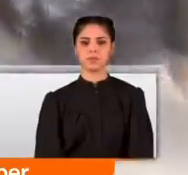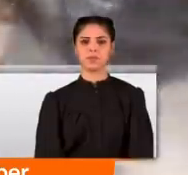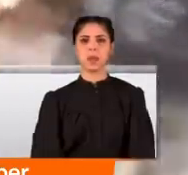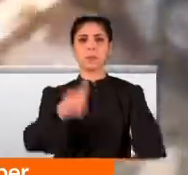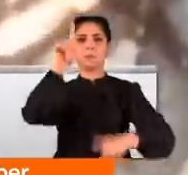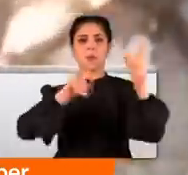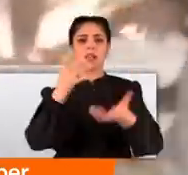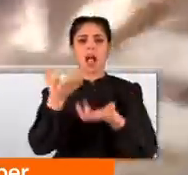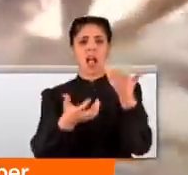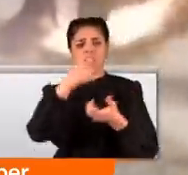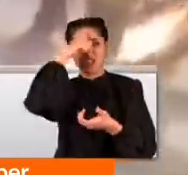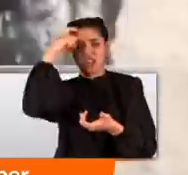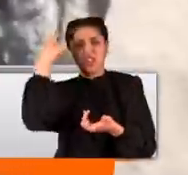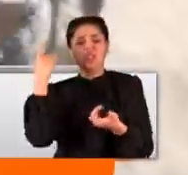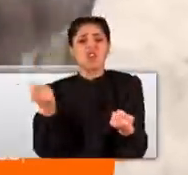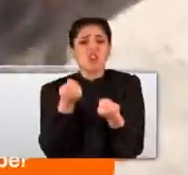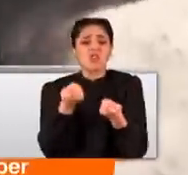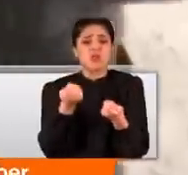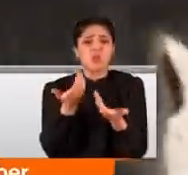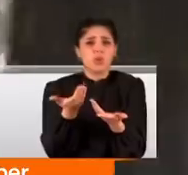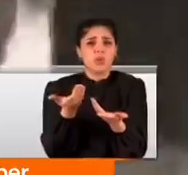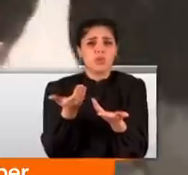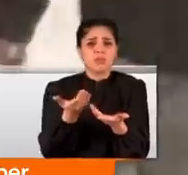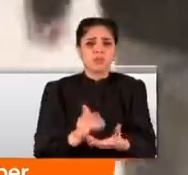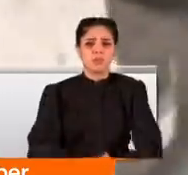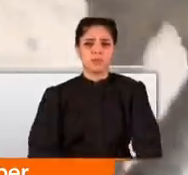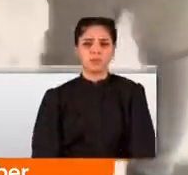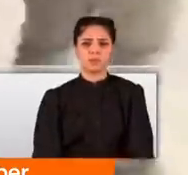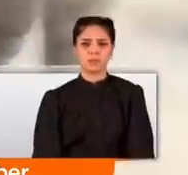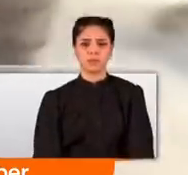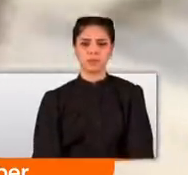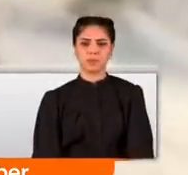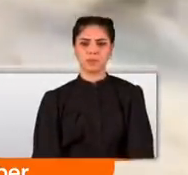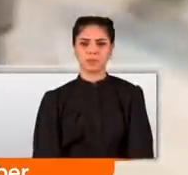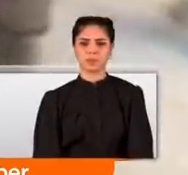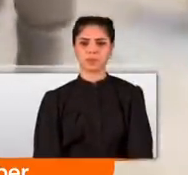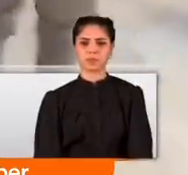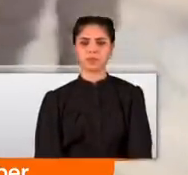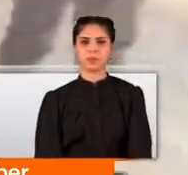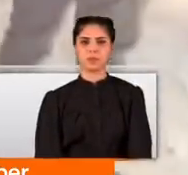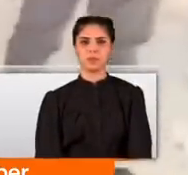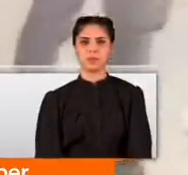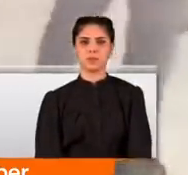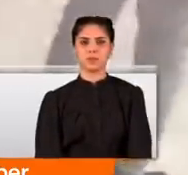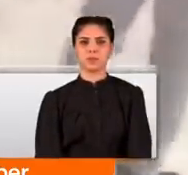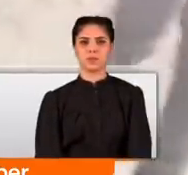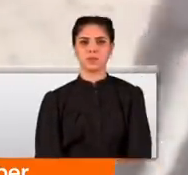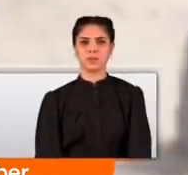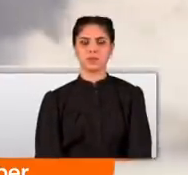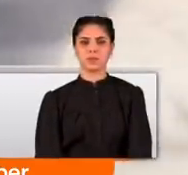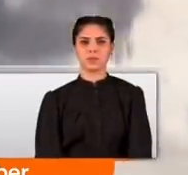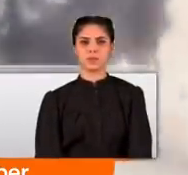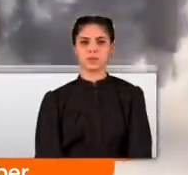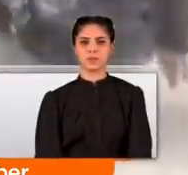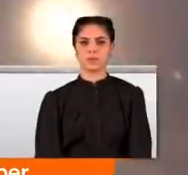Kimi ateş yaktı, ısınmaya çalıştı. Burası Kaybaş arkadaşlar, vatandaşlarımız fırıncının önünde ateş